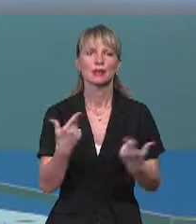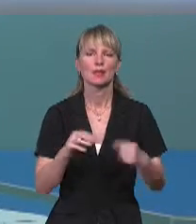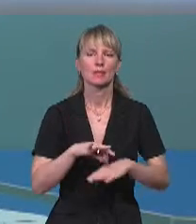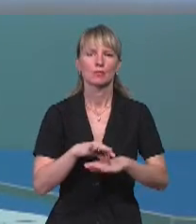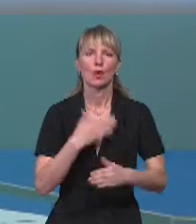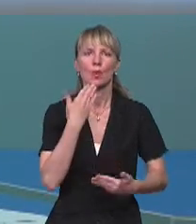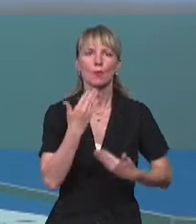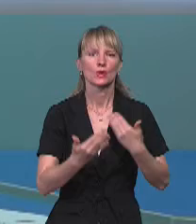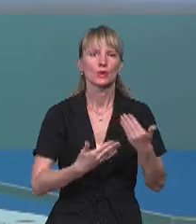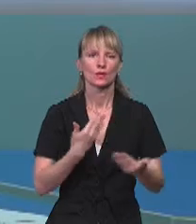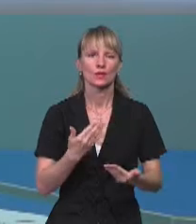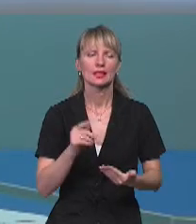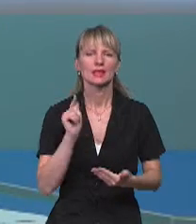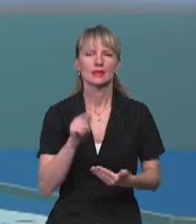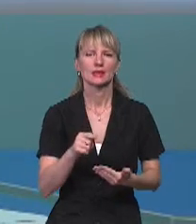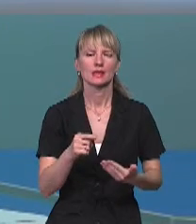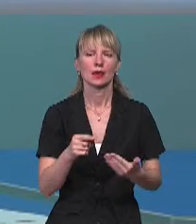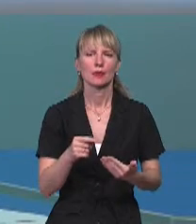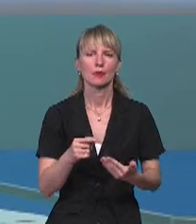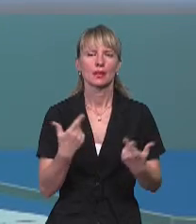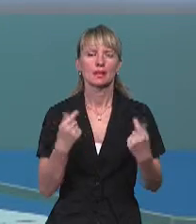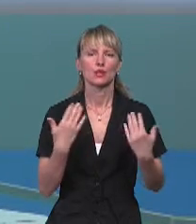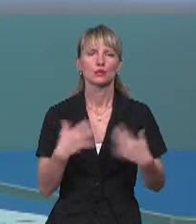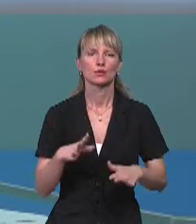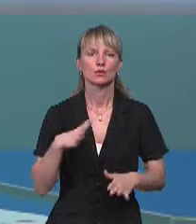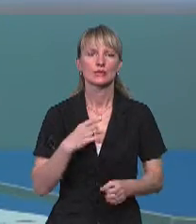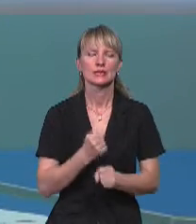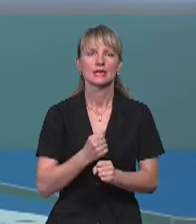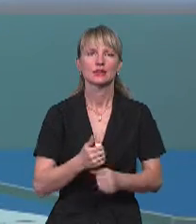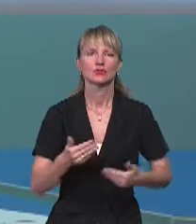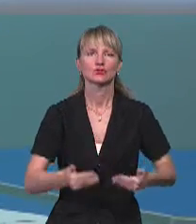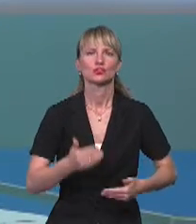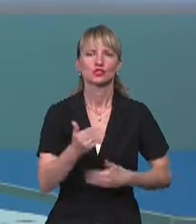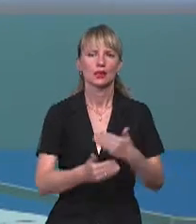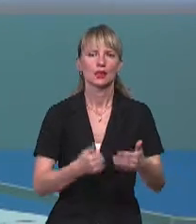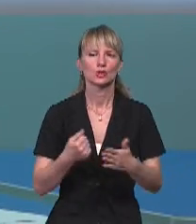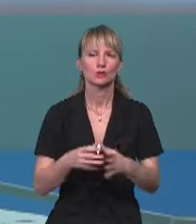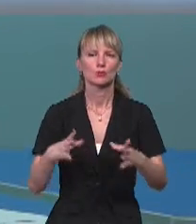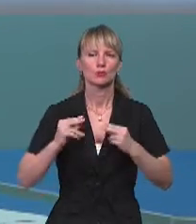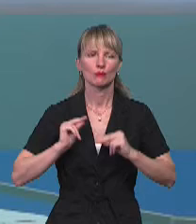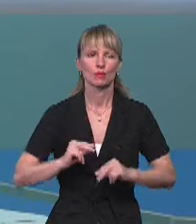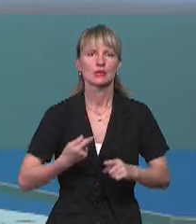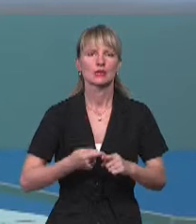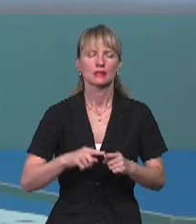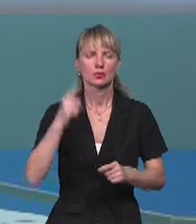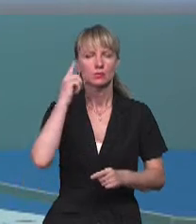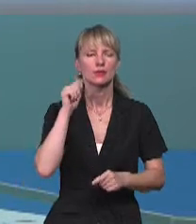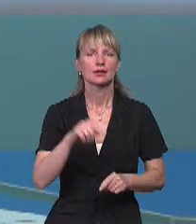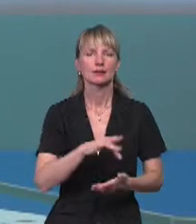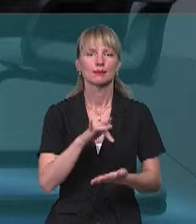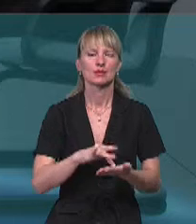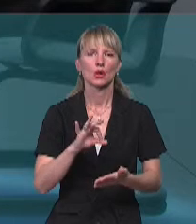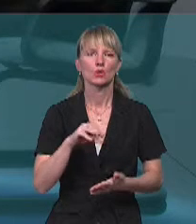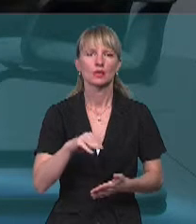проводяться опитування, тобто там, де вже були зроблені певні кроки до співпраці. Я думаю, що ці міста та